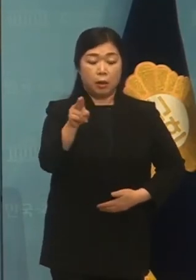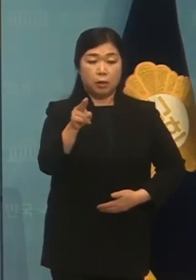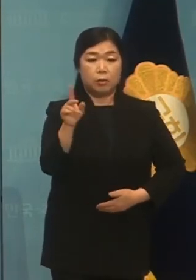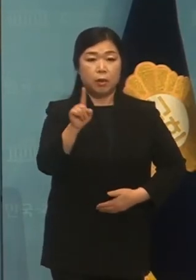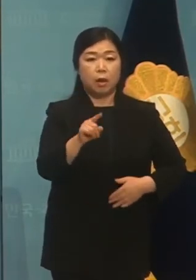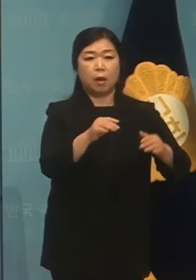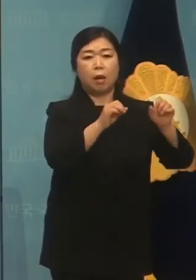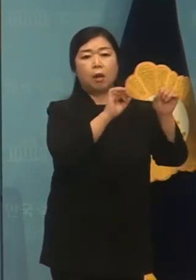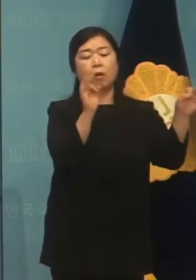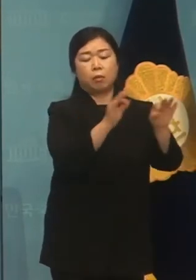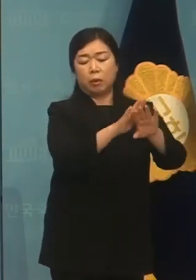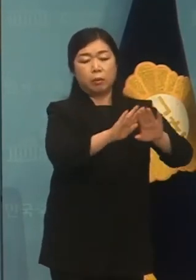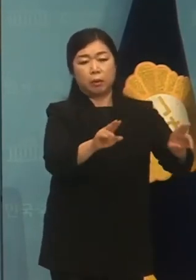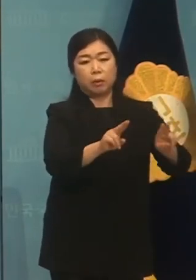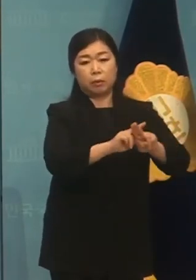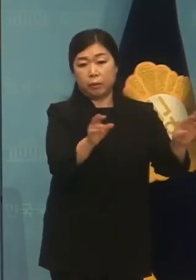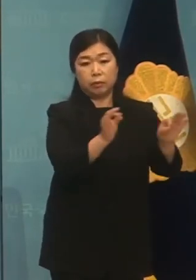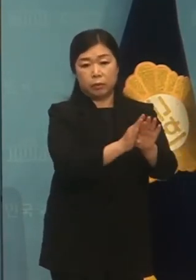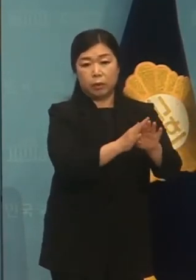LH는 해체해야 마땅합니다.